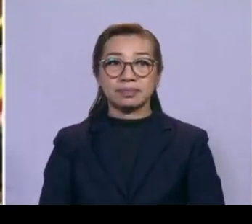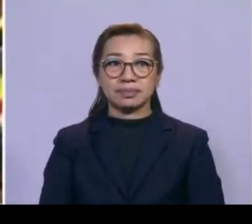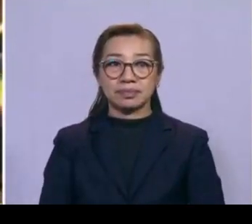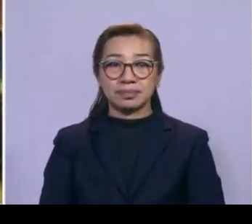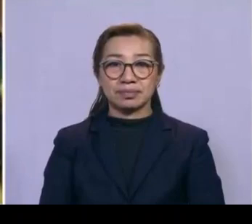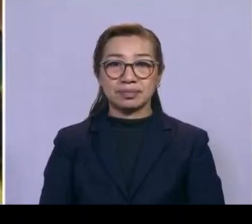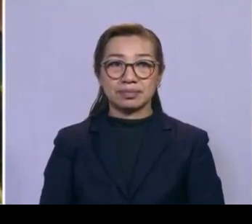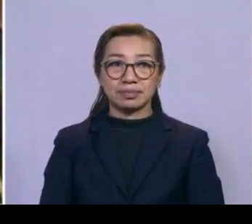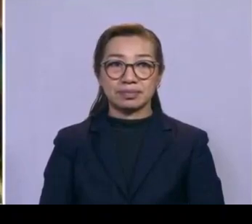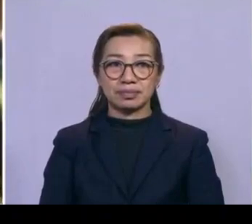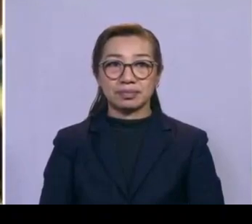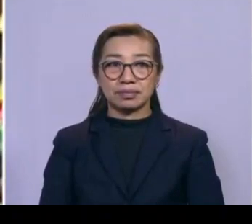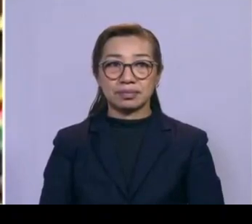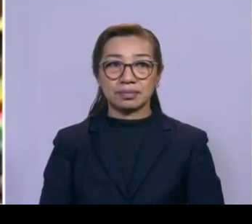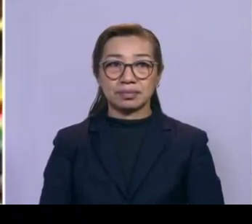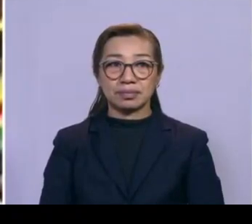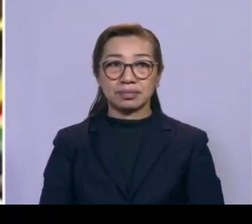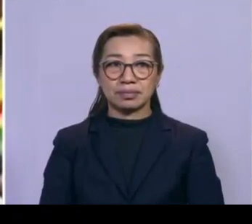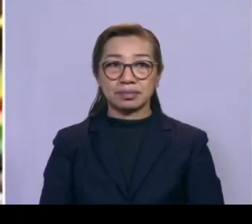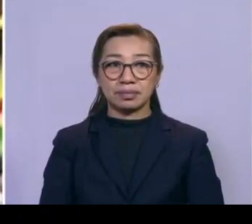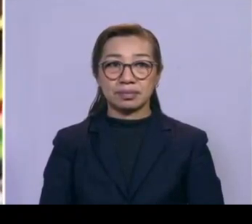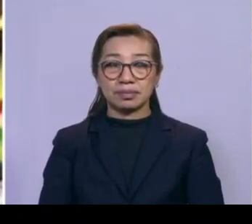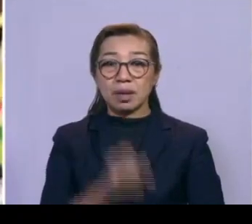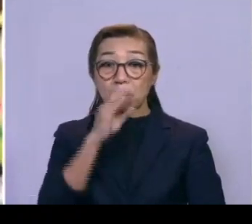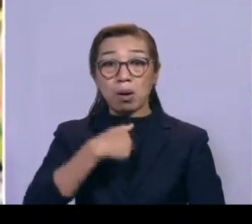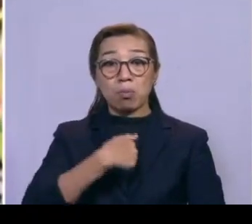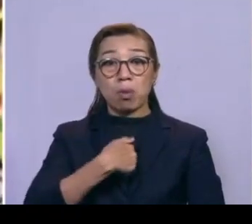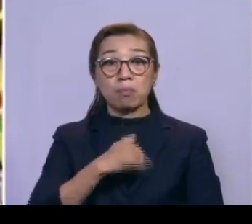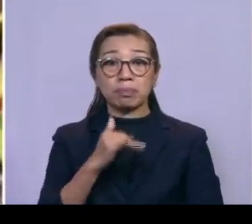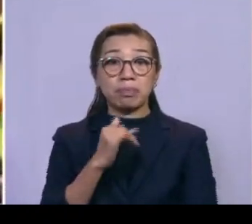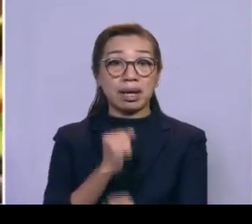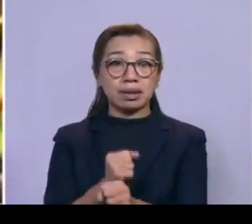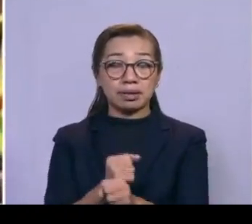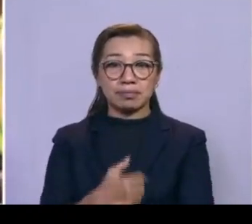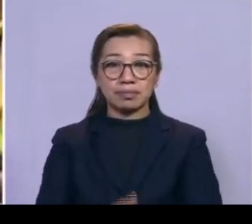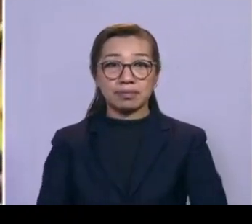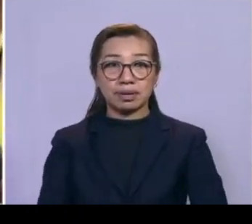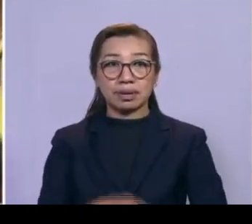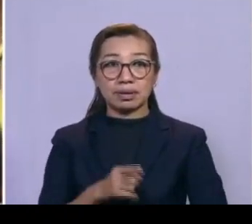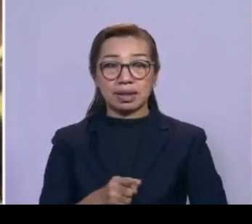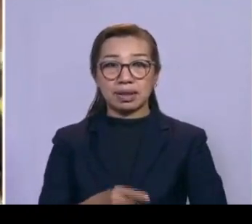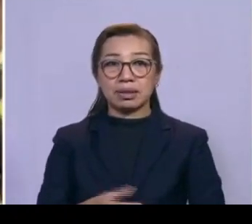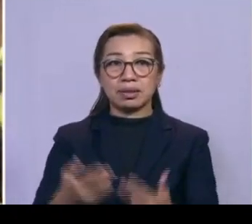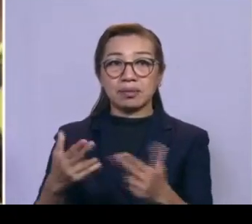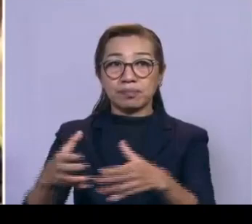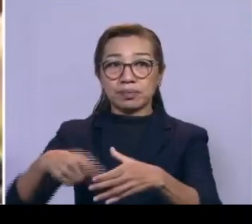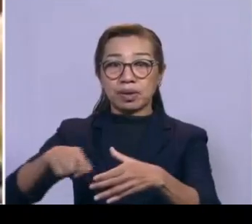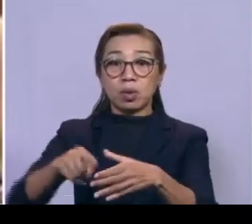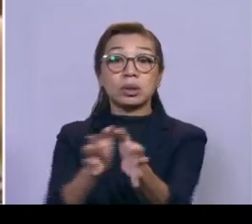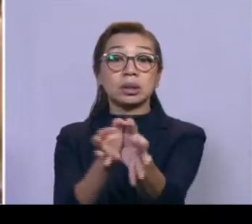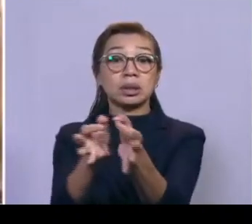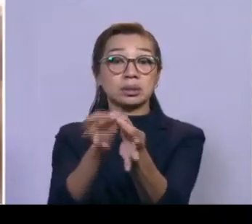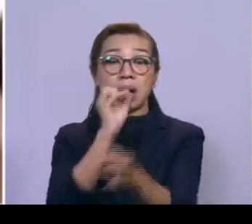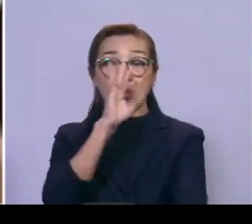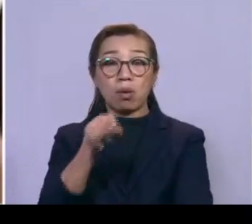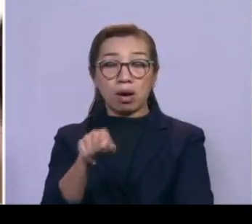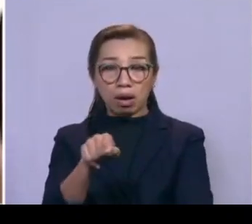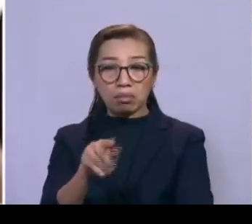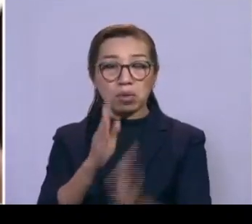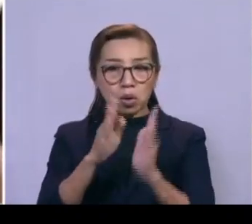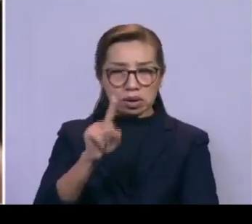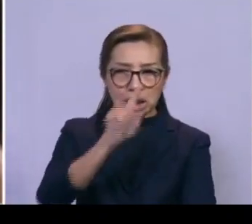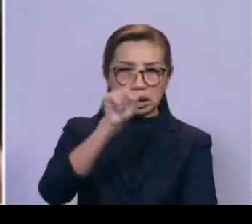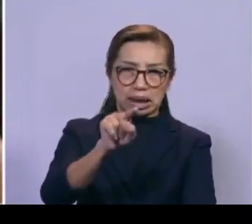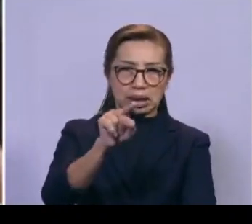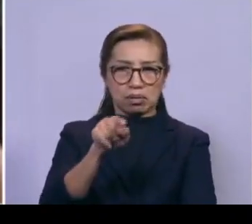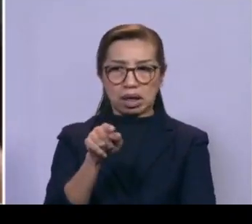ผมก็มาทำงานผมไม่มาหาศัตรูเลยครับเลยมาหาศัตรูที่เป็นผู้ใหญ่กว่าง านพรรครวมไทยสร้างชาติก็ออกมาชี้แจงนะคะหลังจากที่ถูกตั้งข้อสังเก